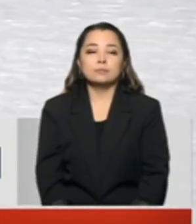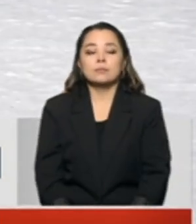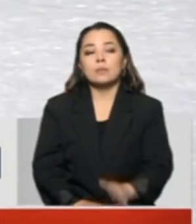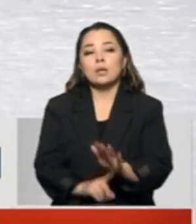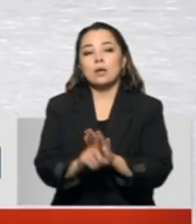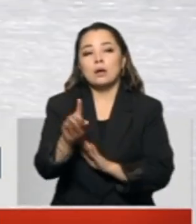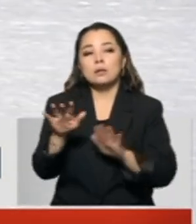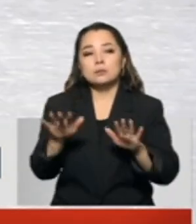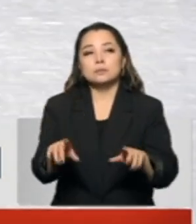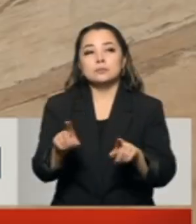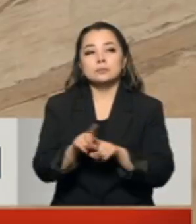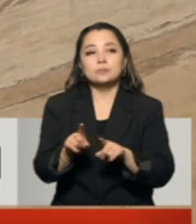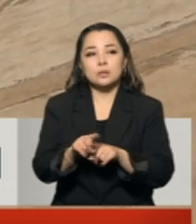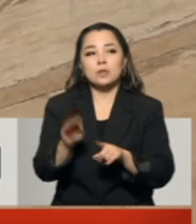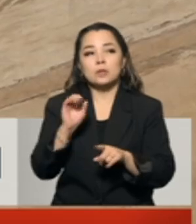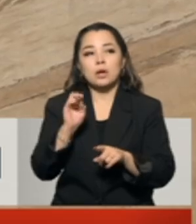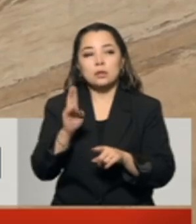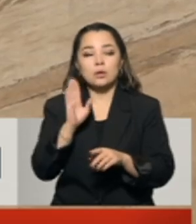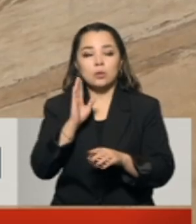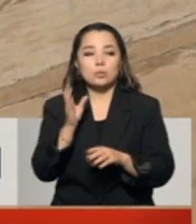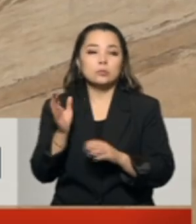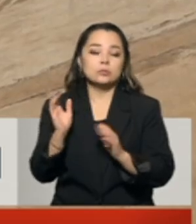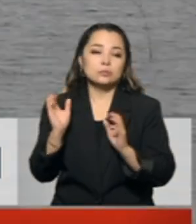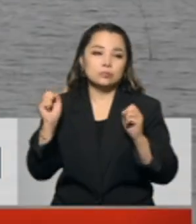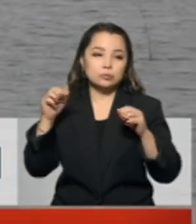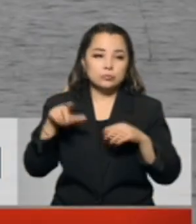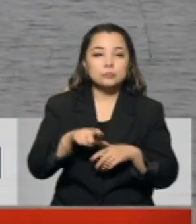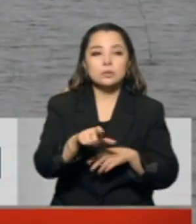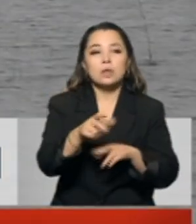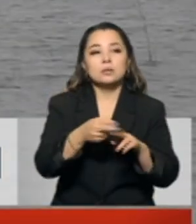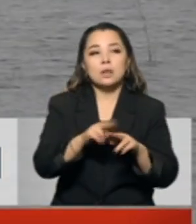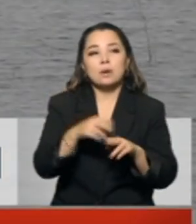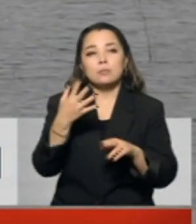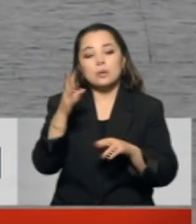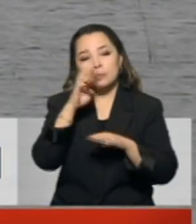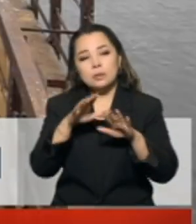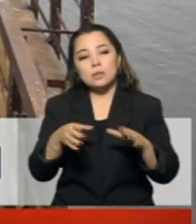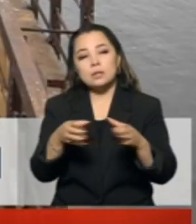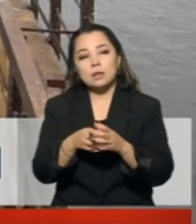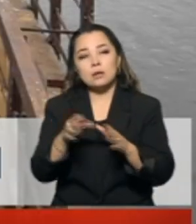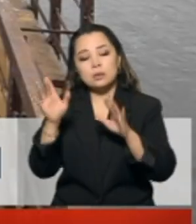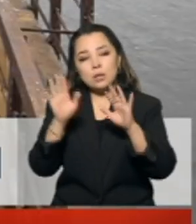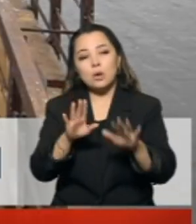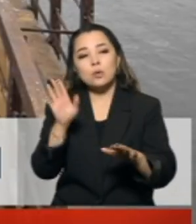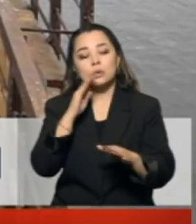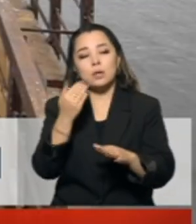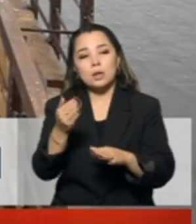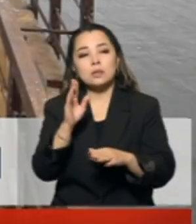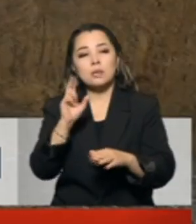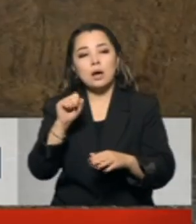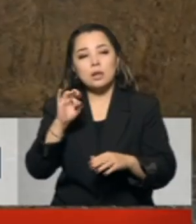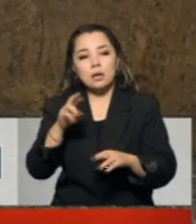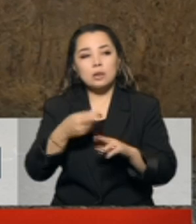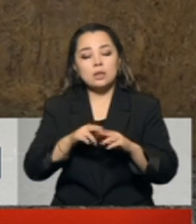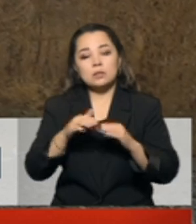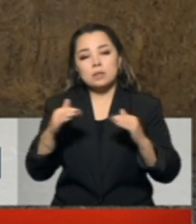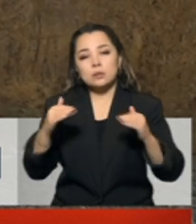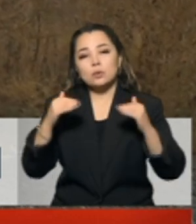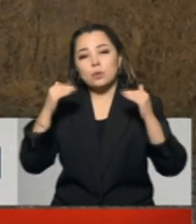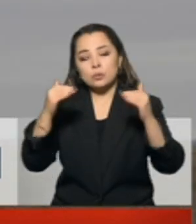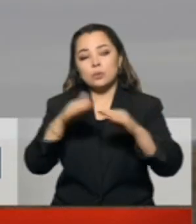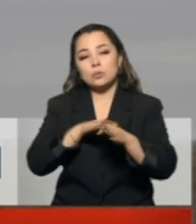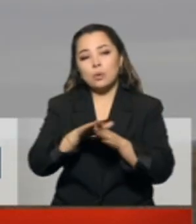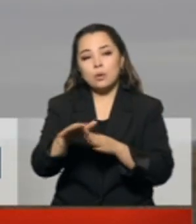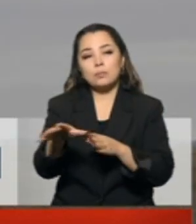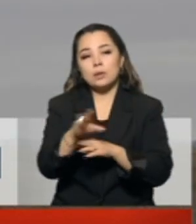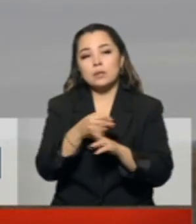Бастауын теректі қыраттарынан алып, жайыққа барып құятын өзен 5 елді мекенді жағалай өтеді. Биыл ерген қар суынан Дарияның деңгейі толып, Ұзынкөл, Жаңаөмір,